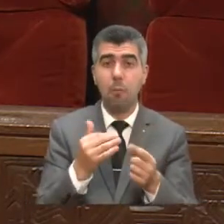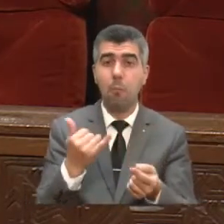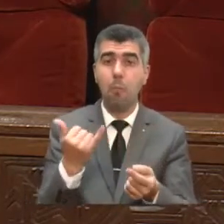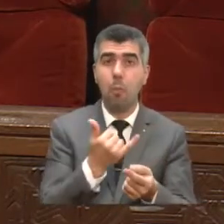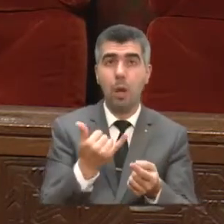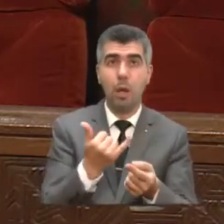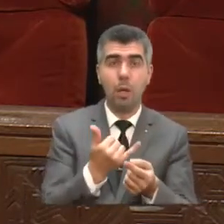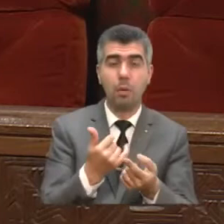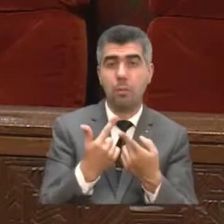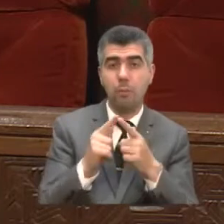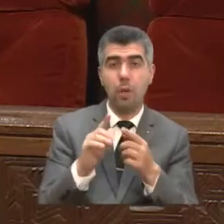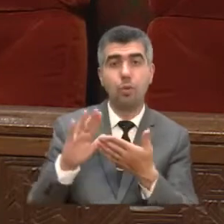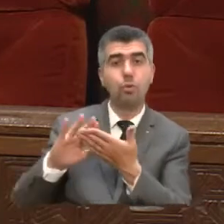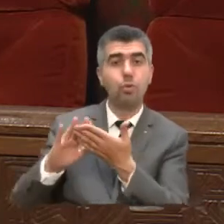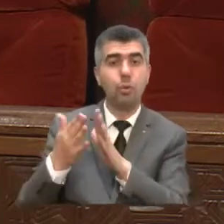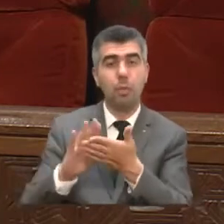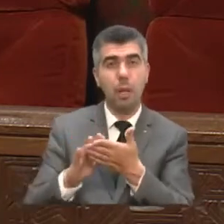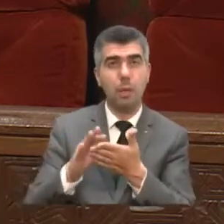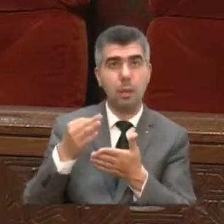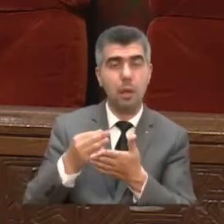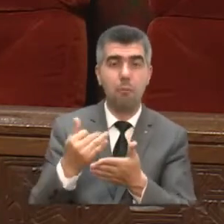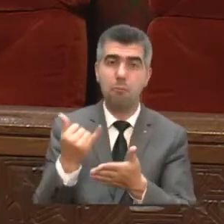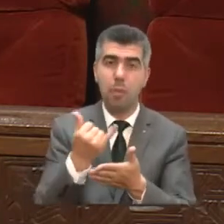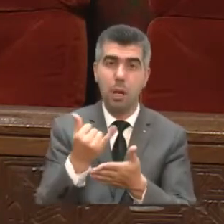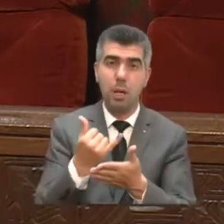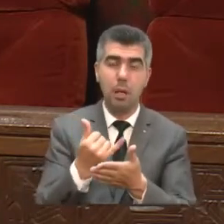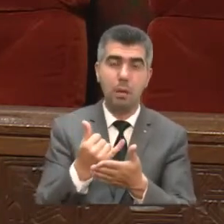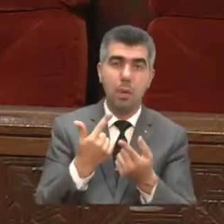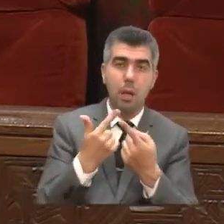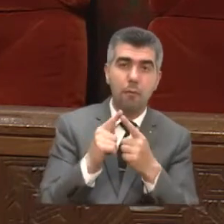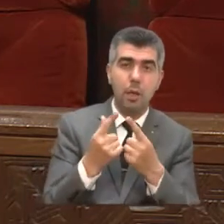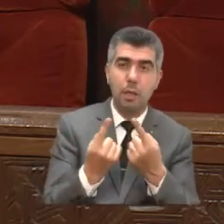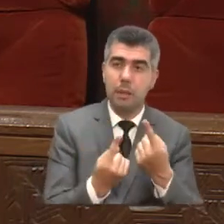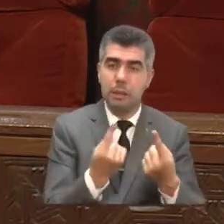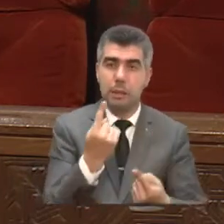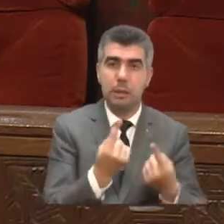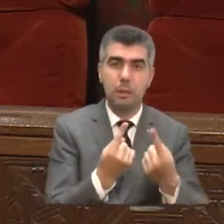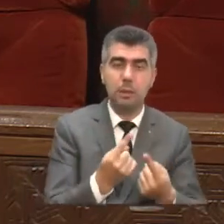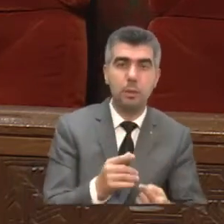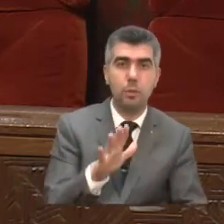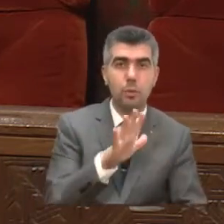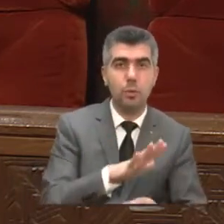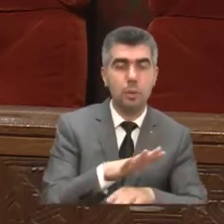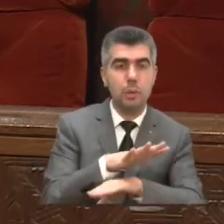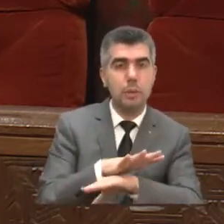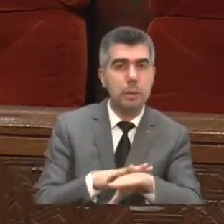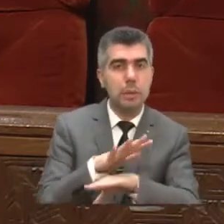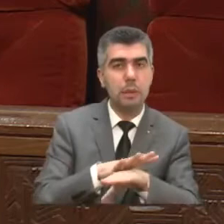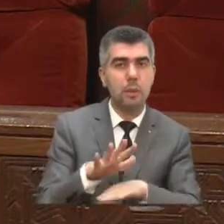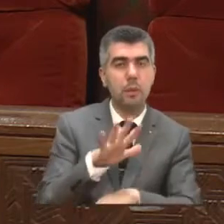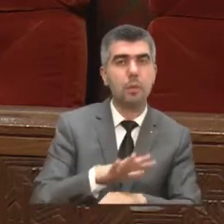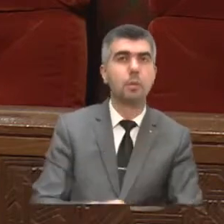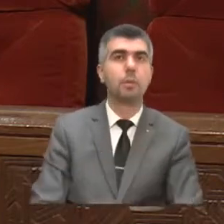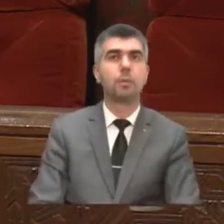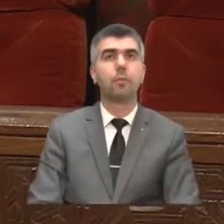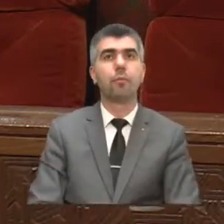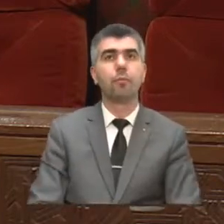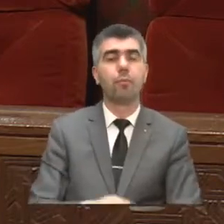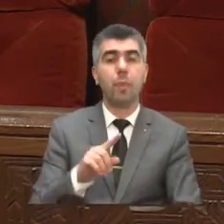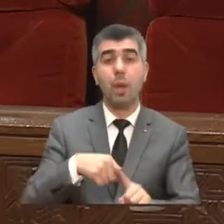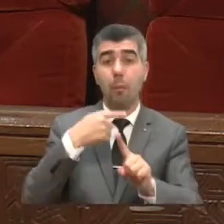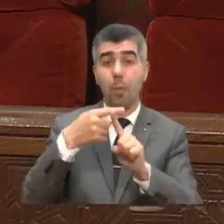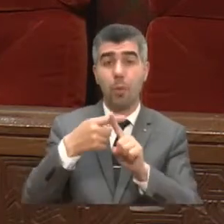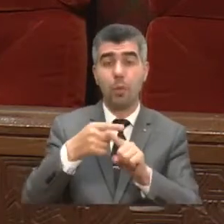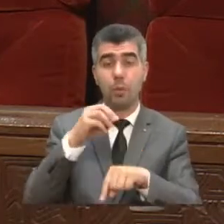العالم الجمعوي، عندهم واحد الدور مهم جدا في التنشيط الجمعوي ديال الجهات اللي كيكونوا فيها. كاين ايضا المشروع